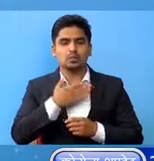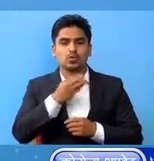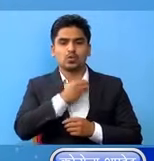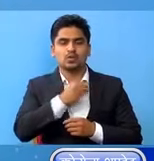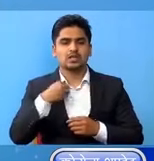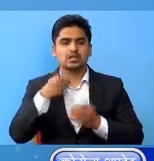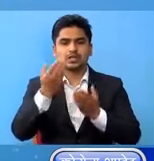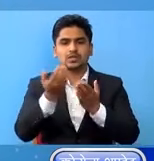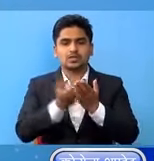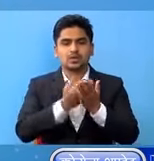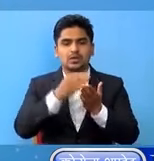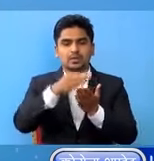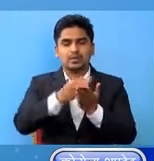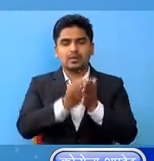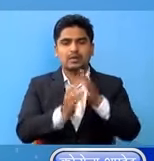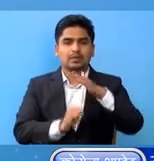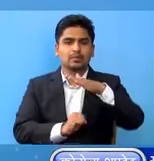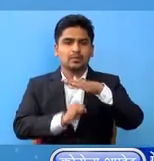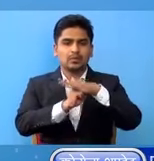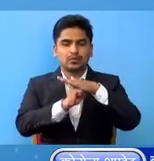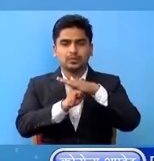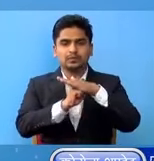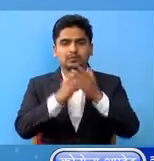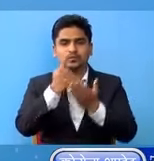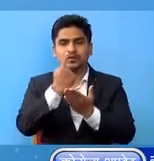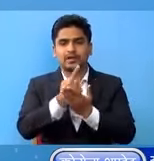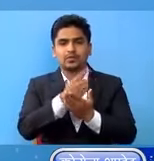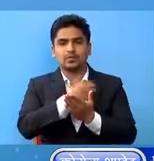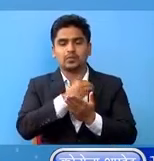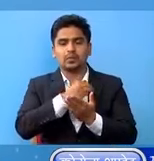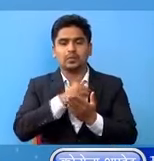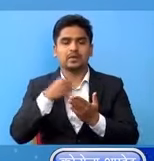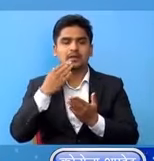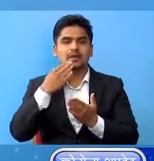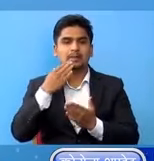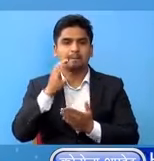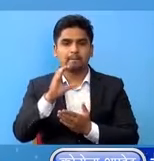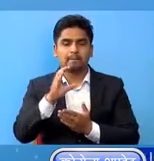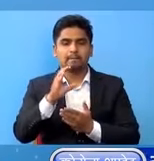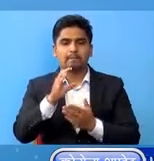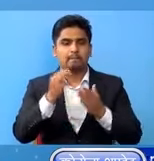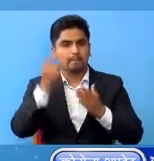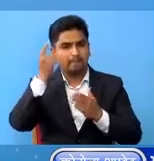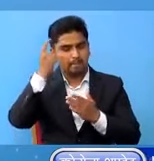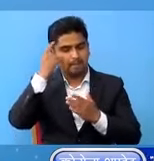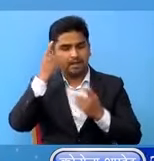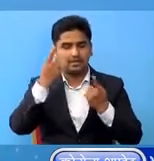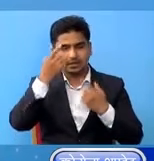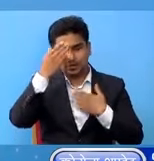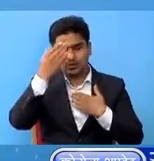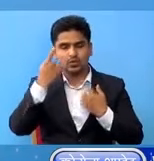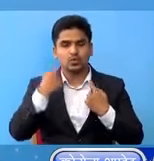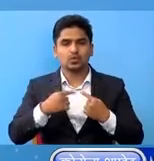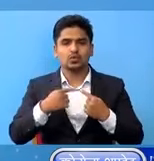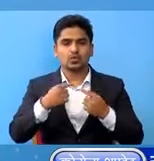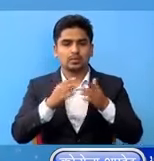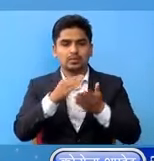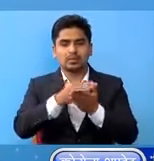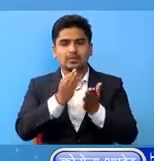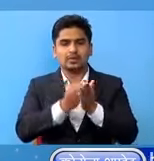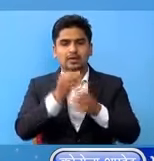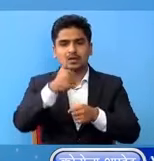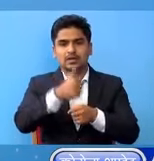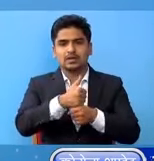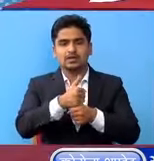10,494 नमुना परीक्षण गर्दा यति धेरै संख्यामा संक्रमण पुष्टि भएको हो। यो एकै दिनमा भेटिएको